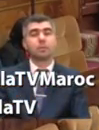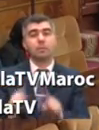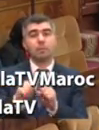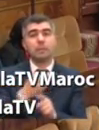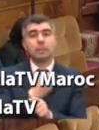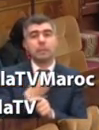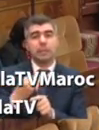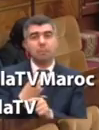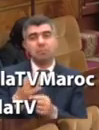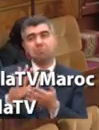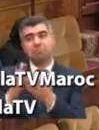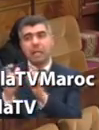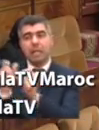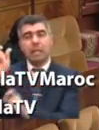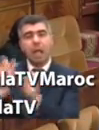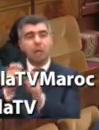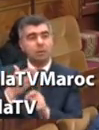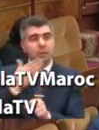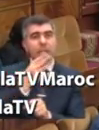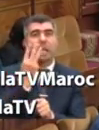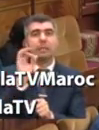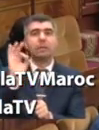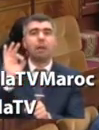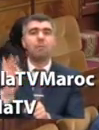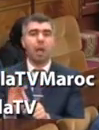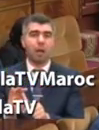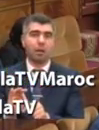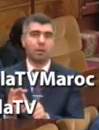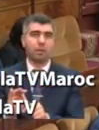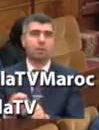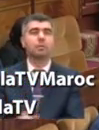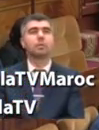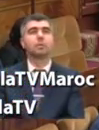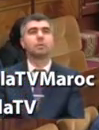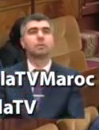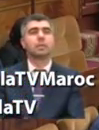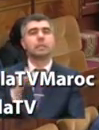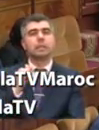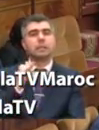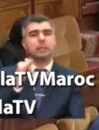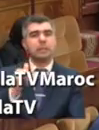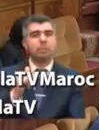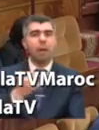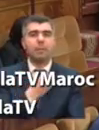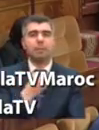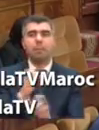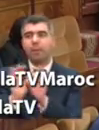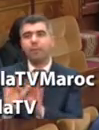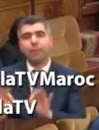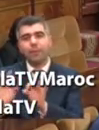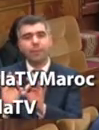الاستشفاء لا تتجاوز 30% في احسن الحالات، ودائما الخصص هو المشكل. السيد